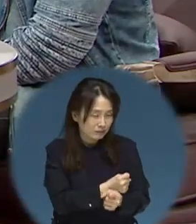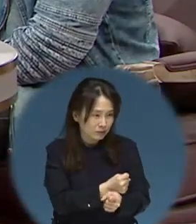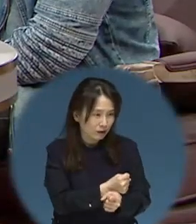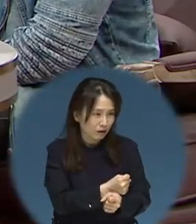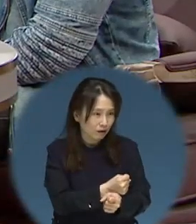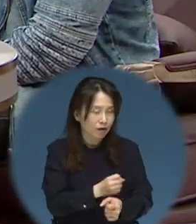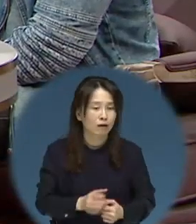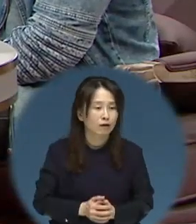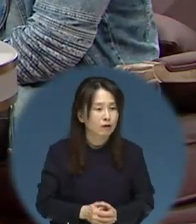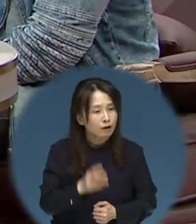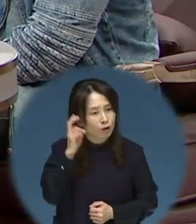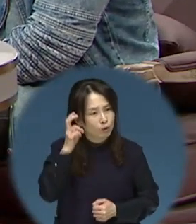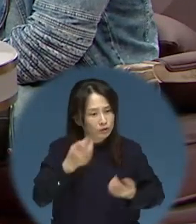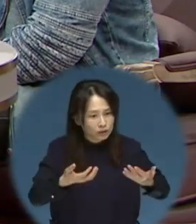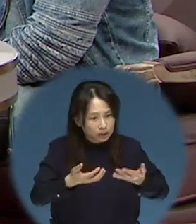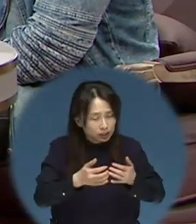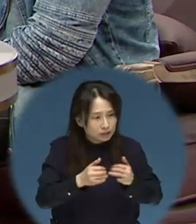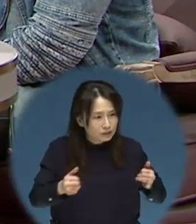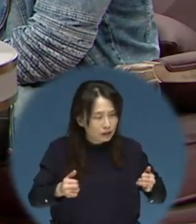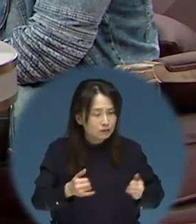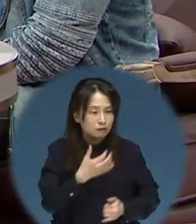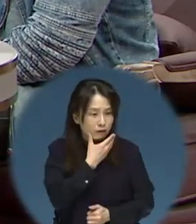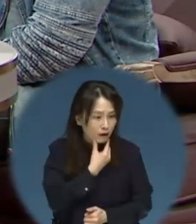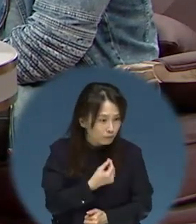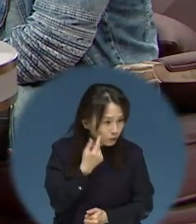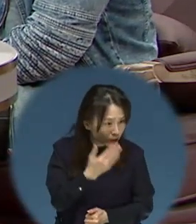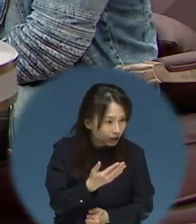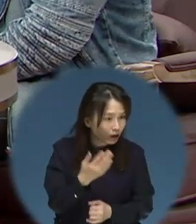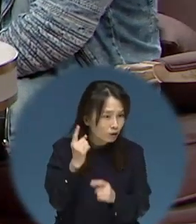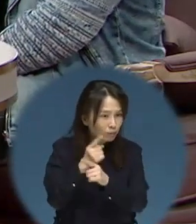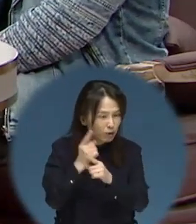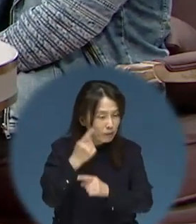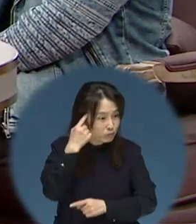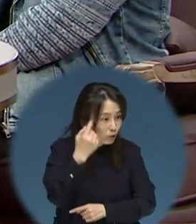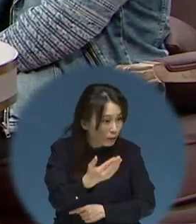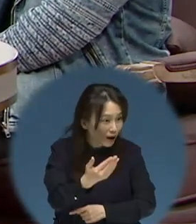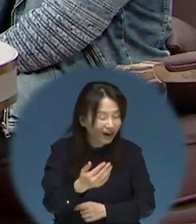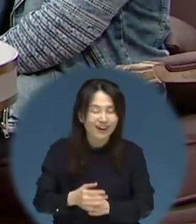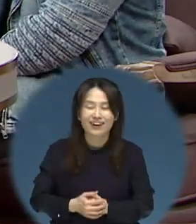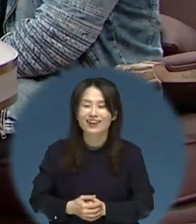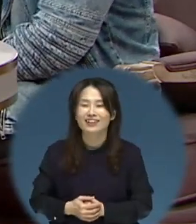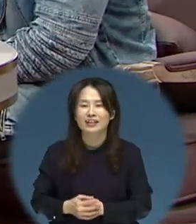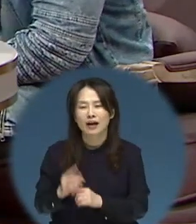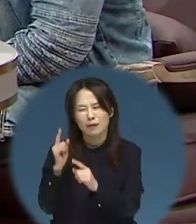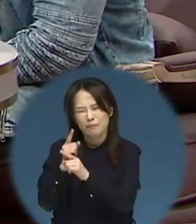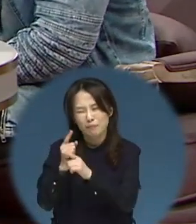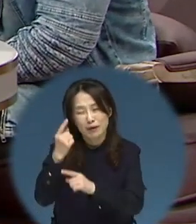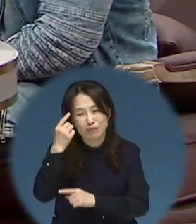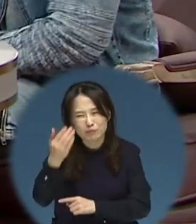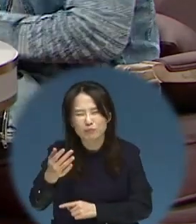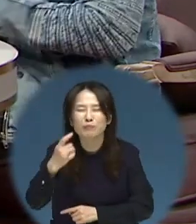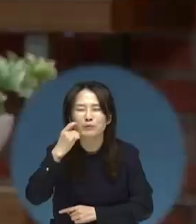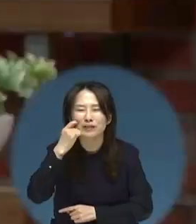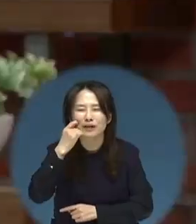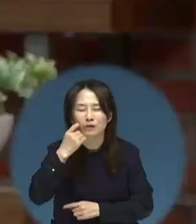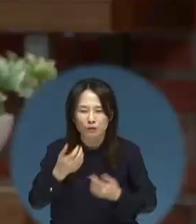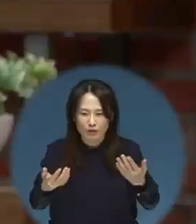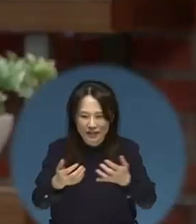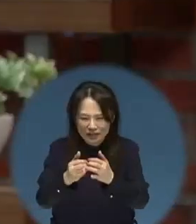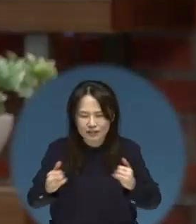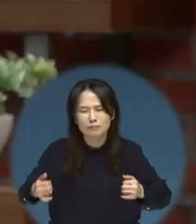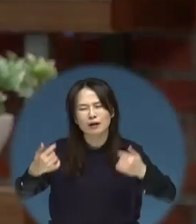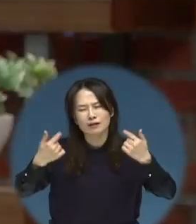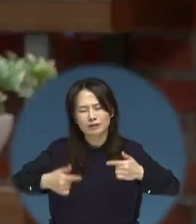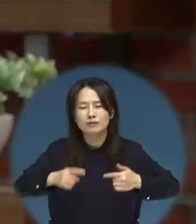혹시 직원들한테도 너 행복하냐 매일매일 물어보나요? 매일매일 물어보지 못하고요. 직원들에게도 늘 말하는 거예요.